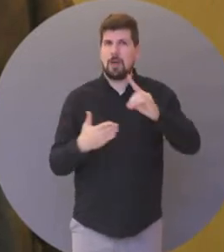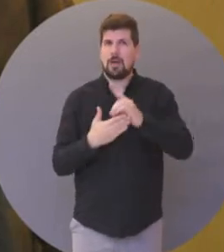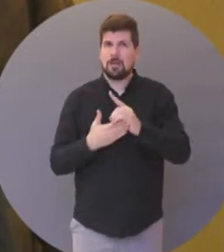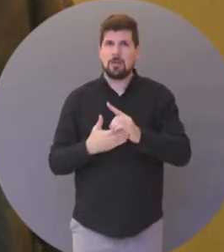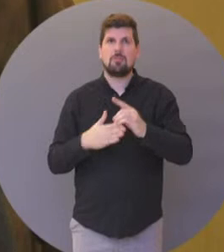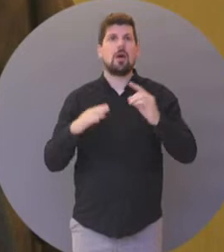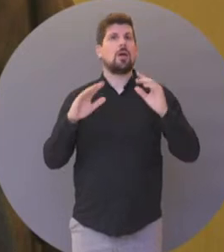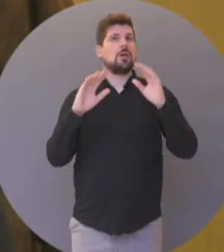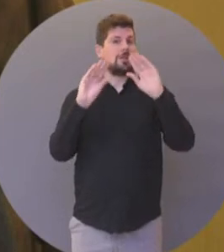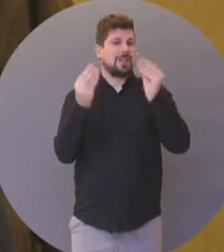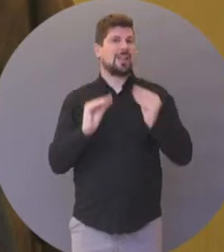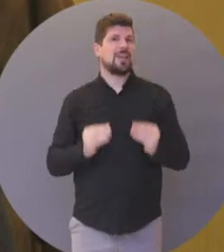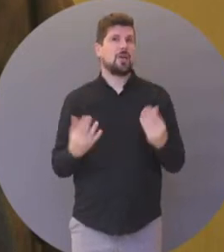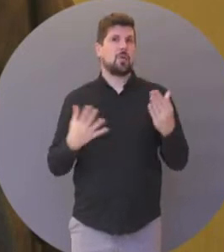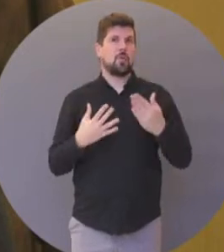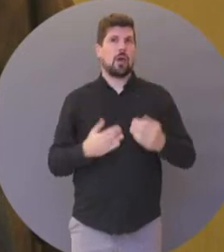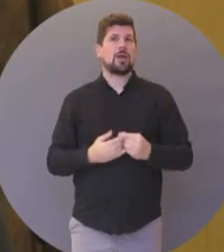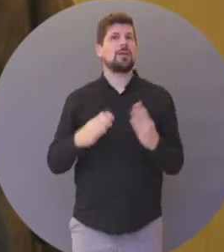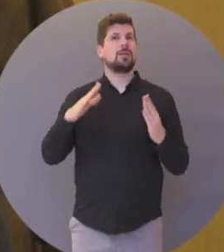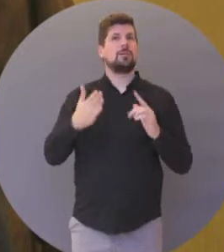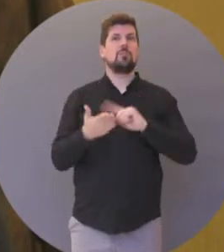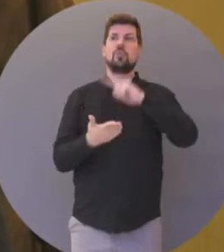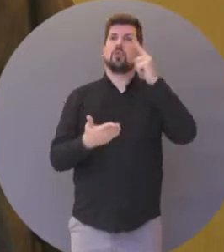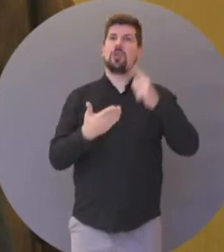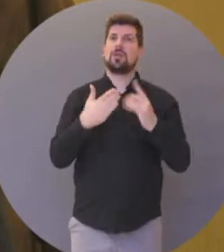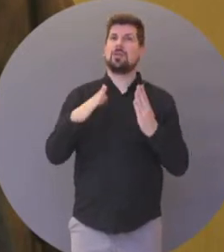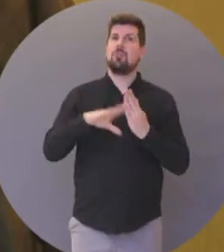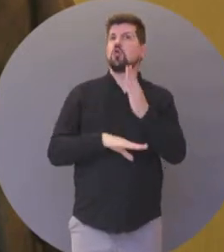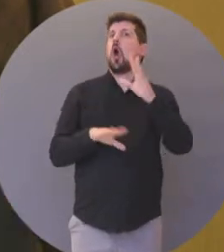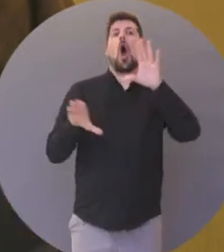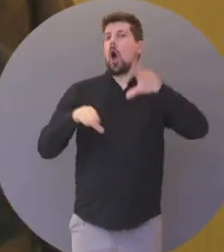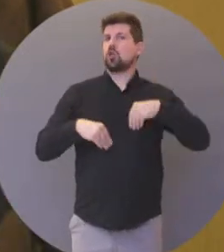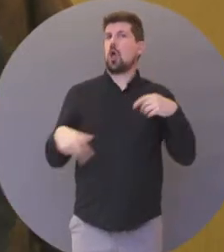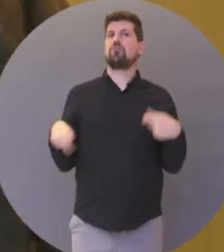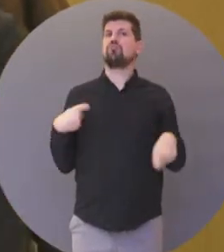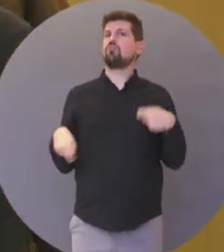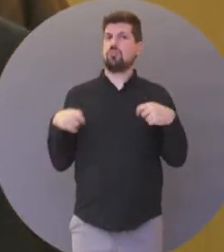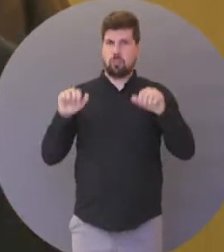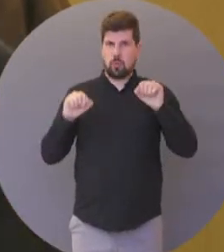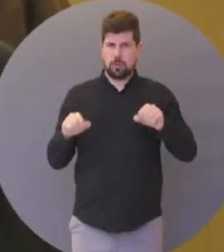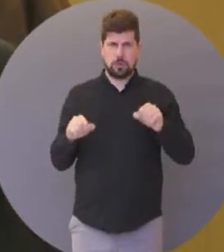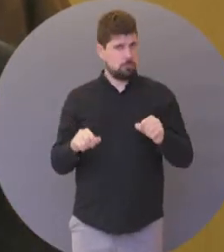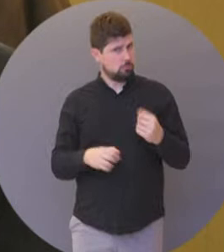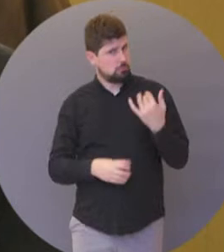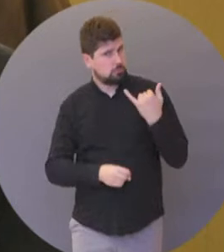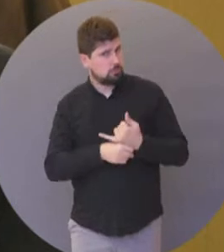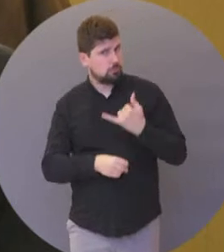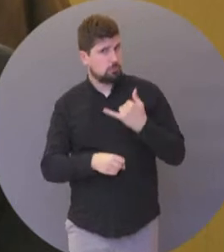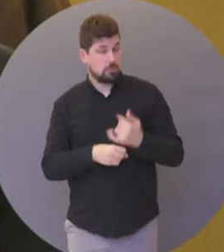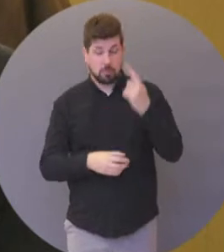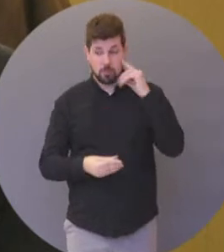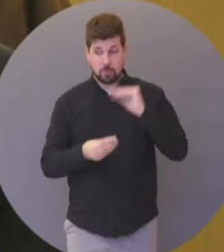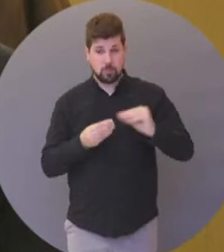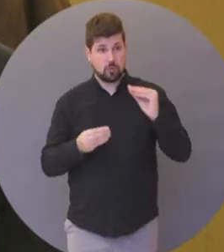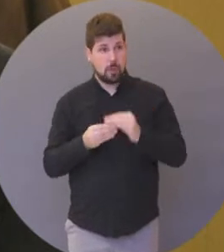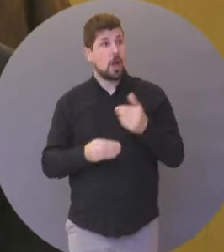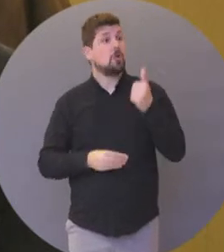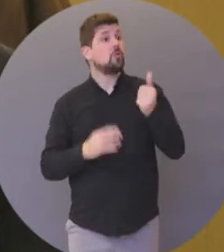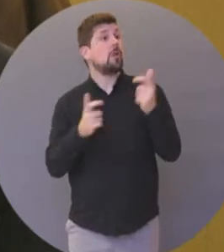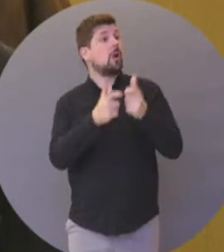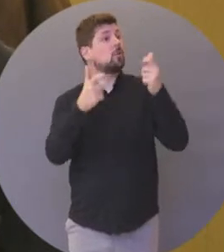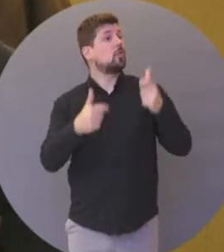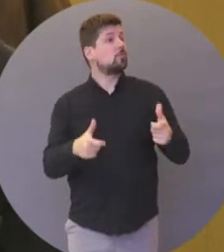décrit très récemment comme un dépassement budgétaire tout à fait acceptable je sais pas personnellement comment il gère sa propre entreprise